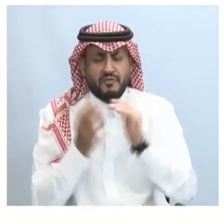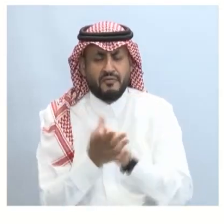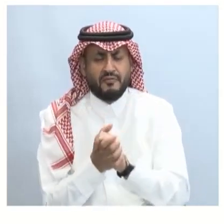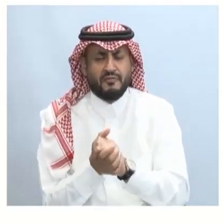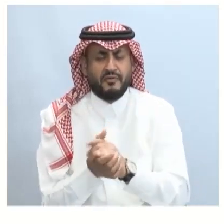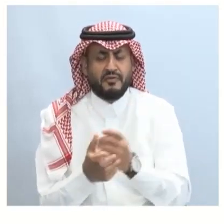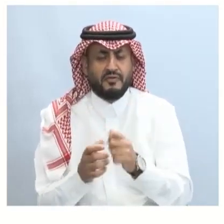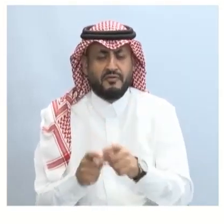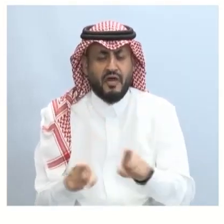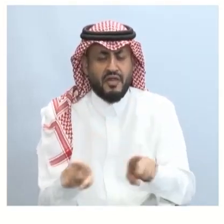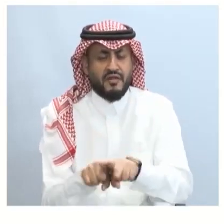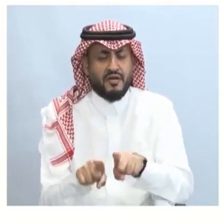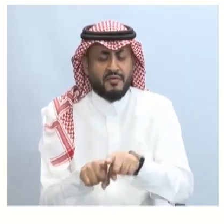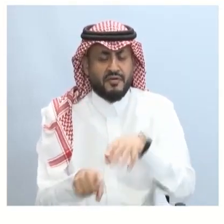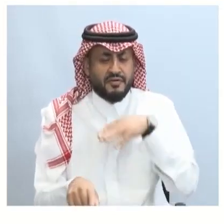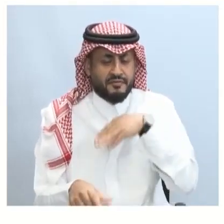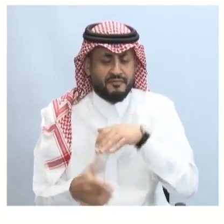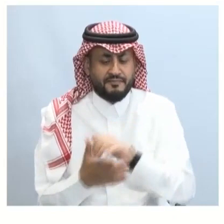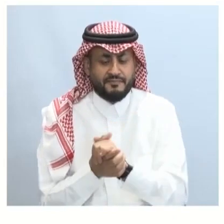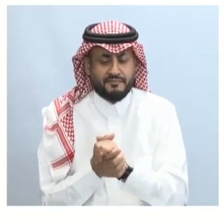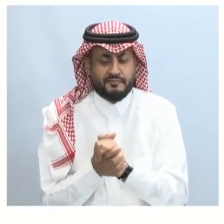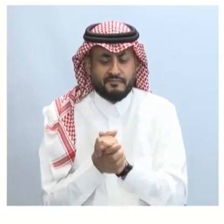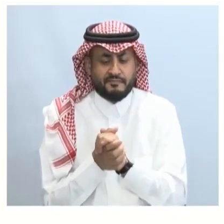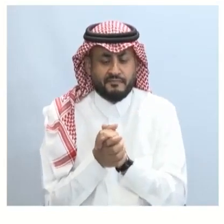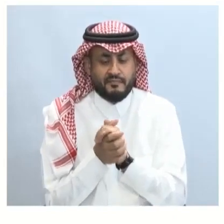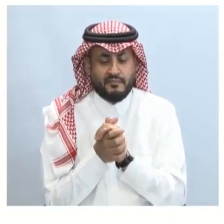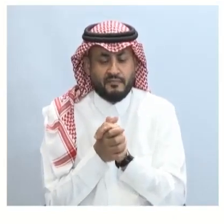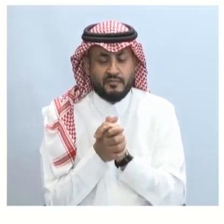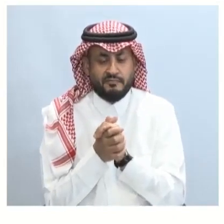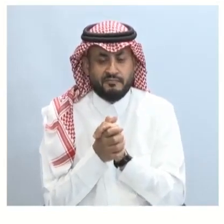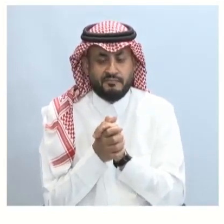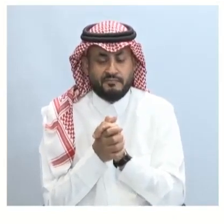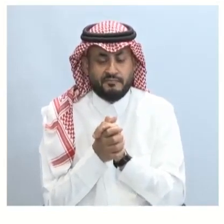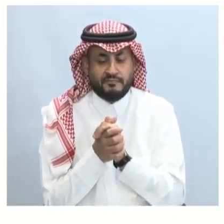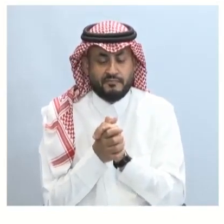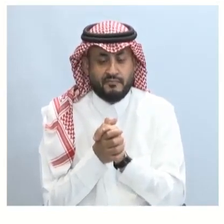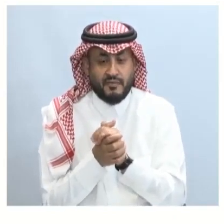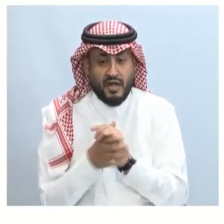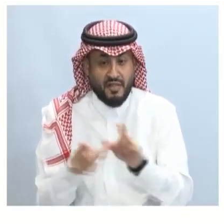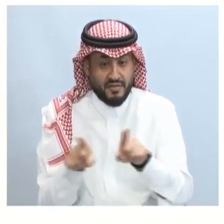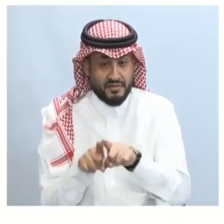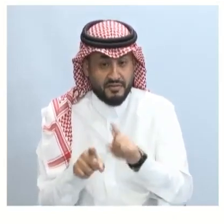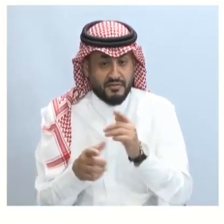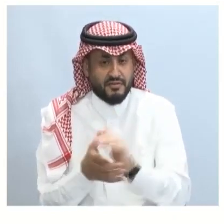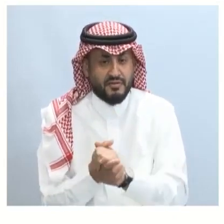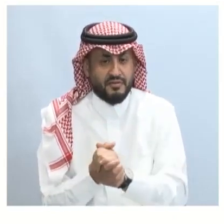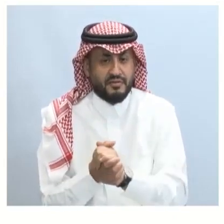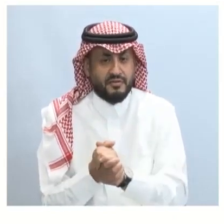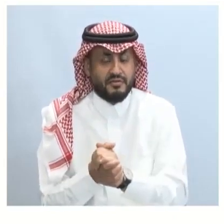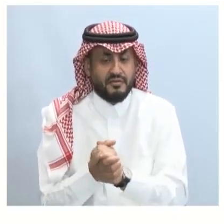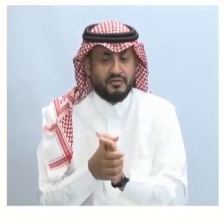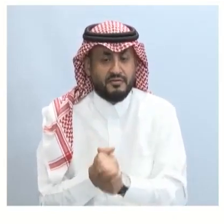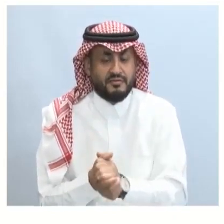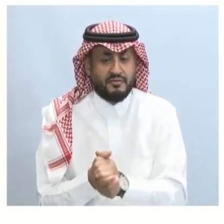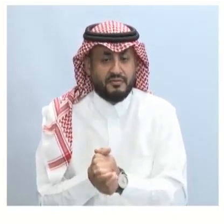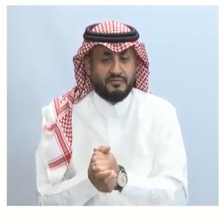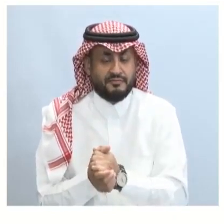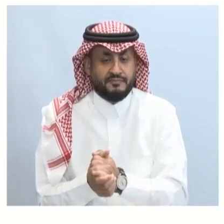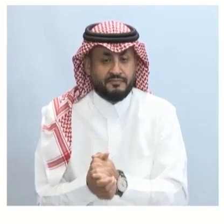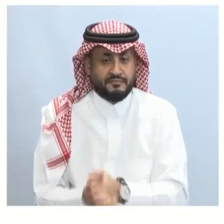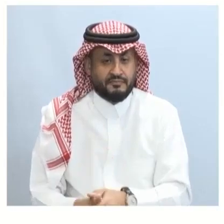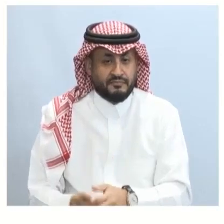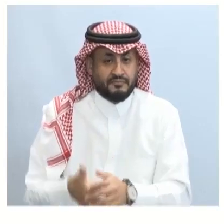وصحب النبي صلى الله عليه وسلم وهذا الصحابي يكنى او يكنى بابي حفص